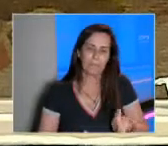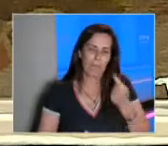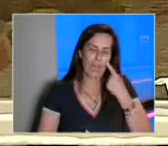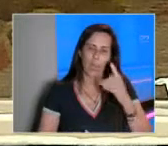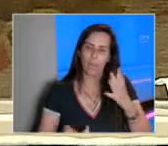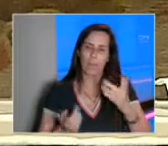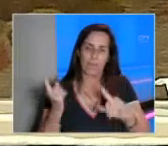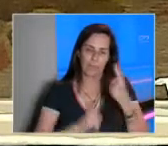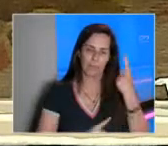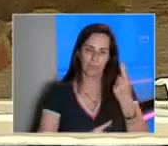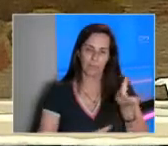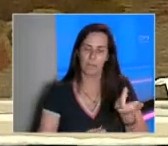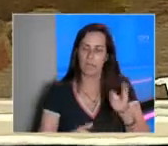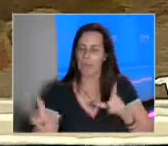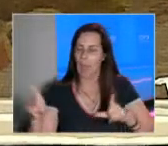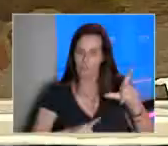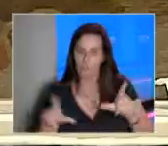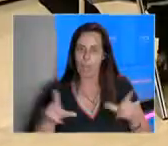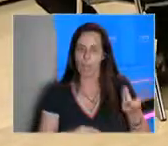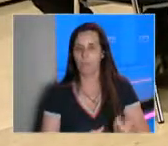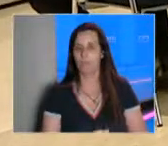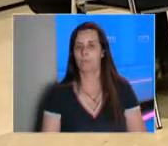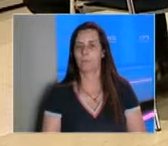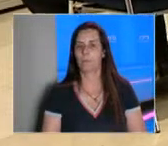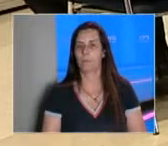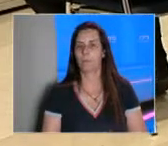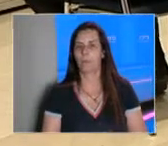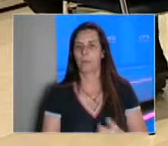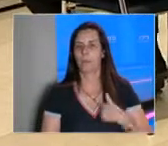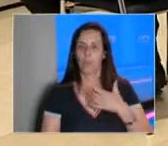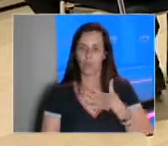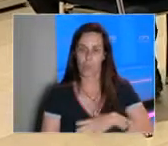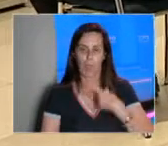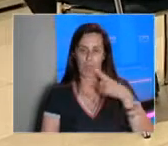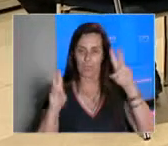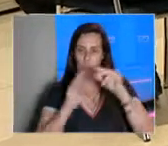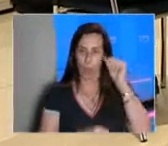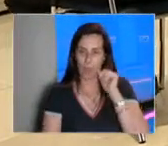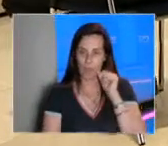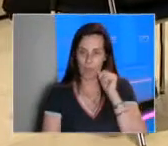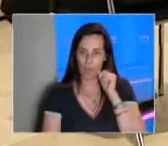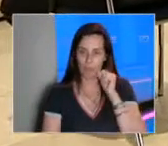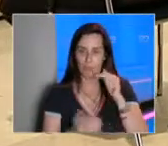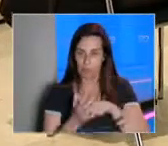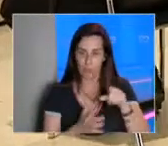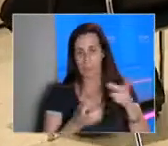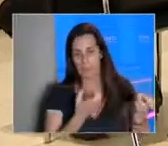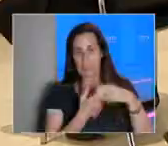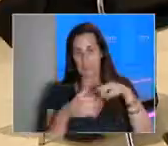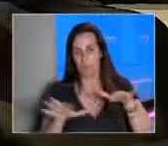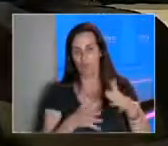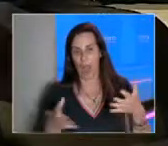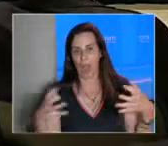לראות את התוצאות, כאילו את המפה וכו'. אני רוצה להגיד לכחול לבן, בשביל זה